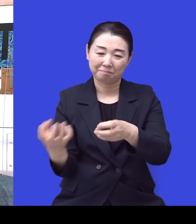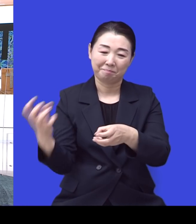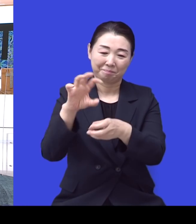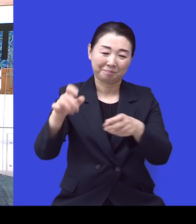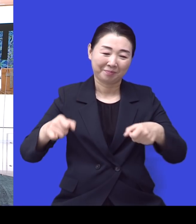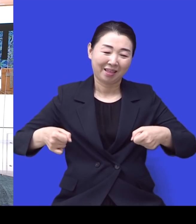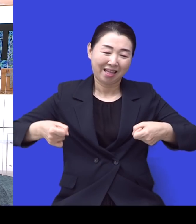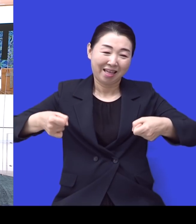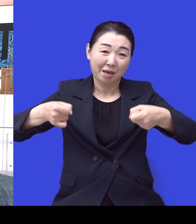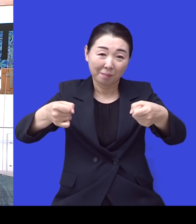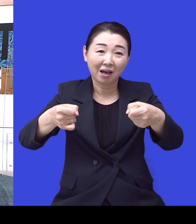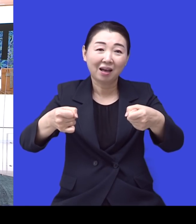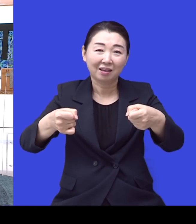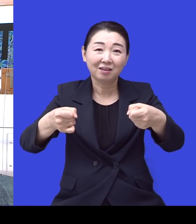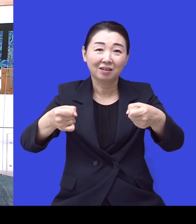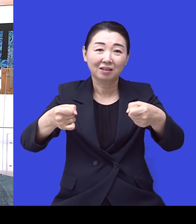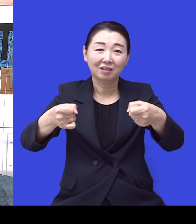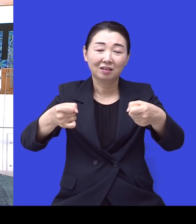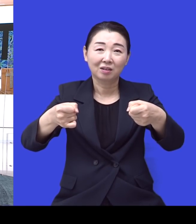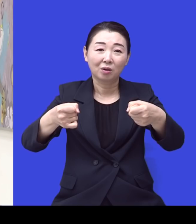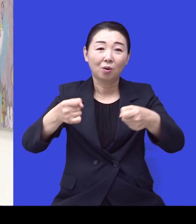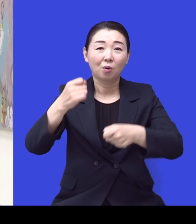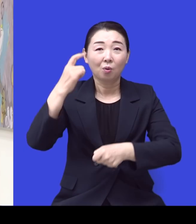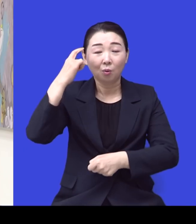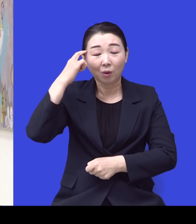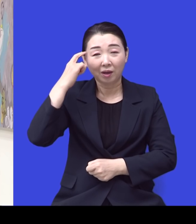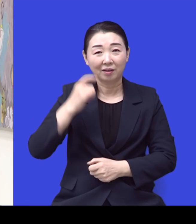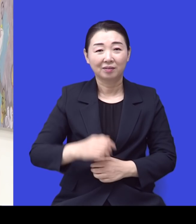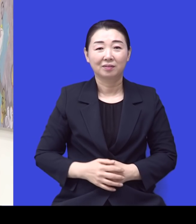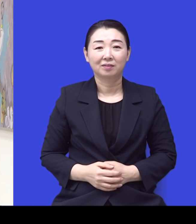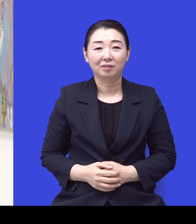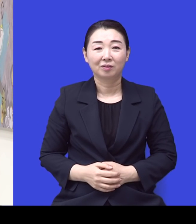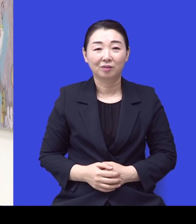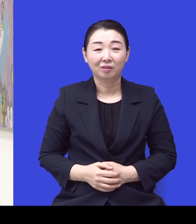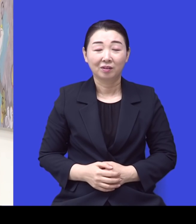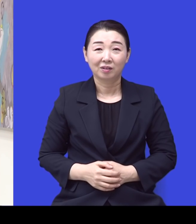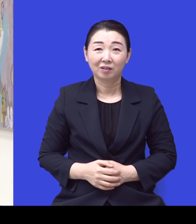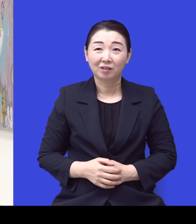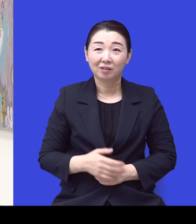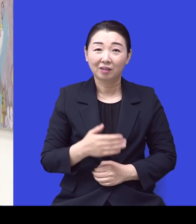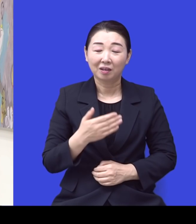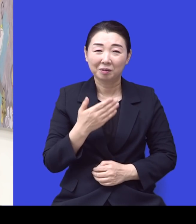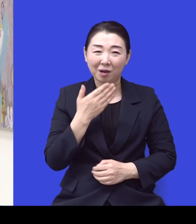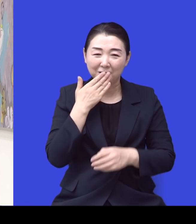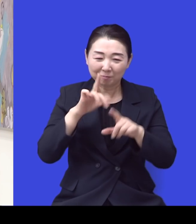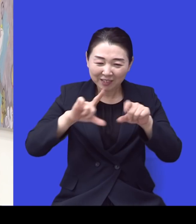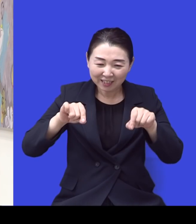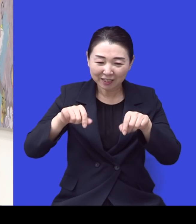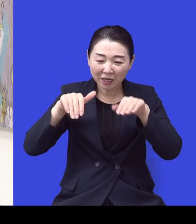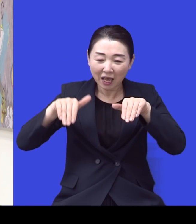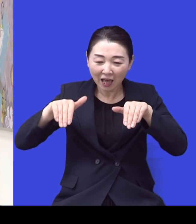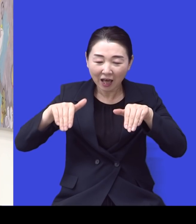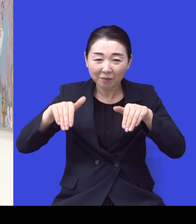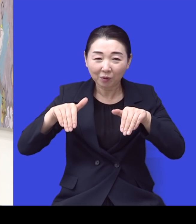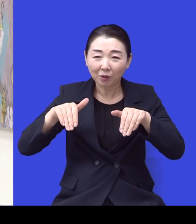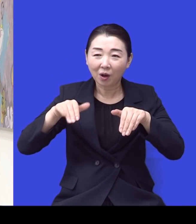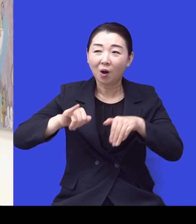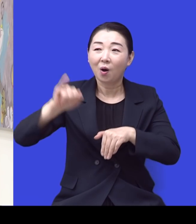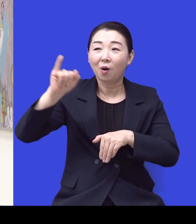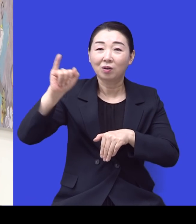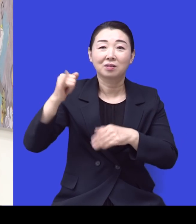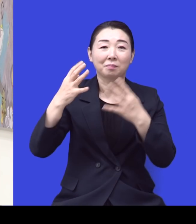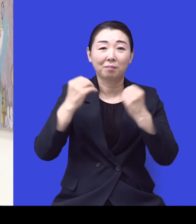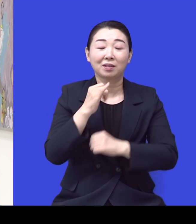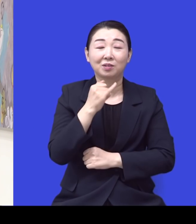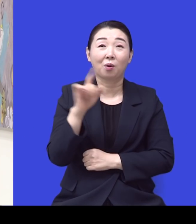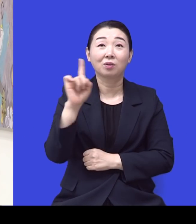시절에 컸고 예. 식모들도 그러니까요. 그 당시 일하시는 언니들 누나들이 많았잖아요. 네네. 많았는데 어느 날